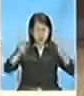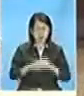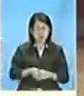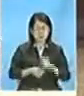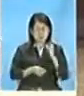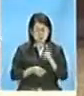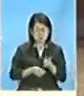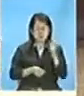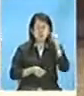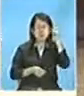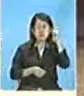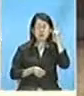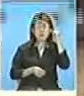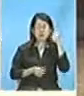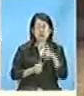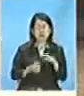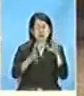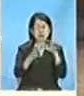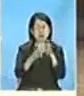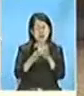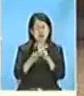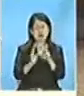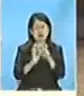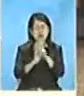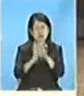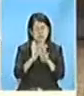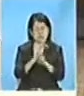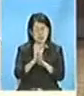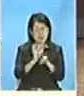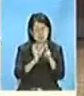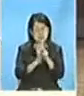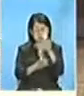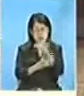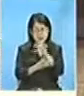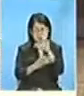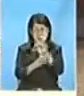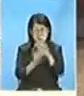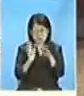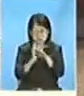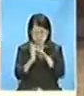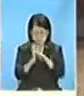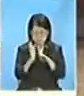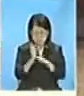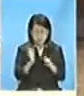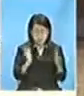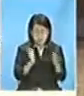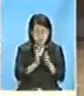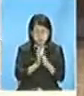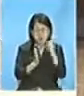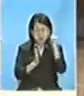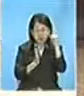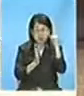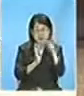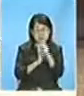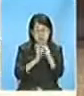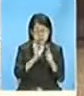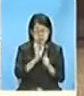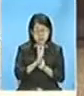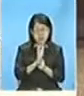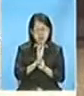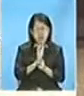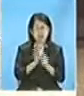จในระเบียบข้อบังคับกฎหมายและรัฐธรรมนูญสามารถช่วยท่านประธ